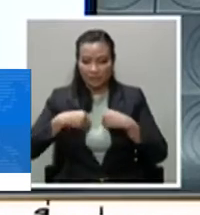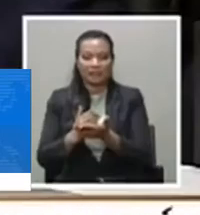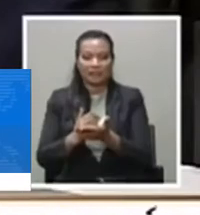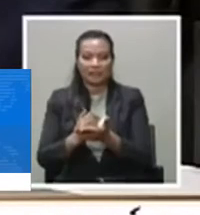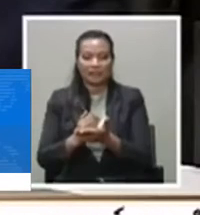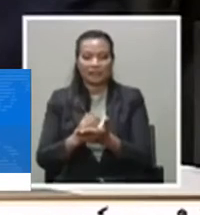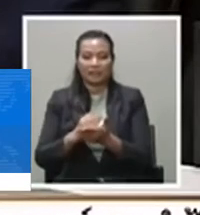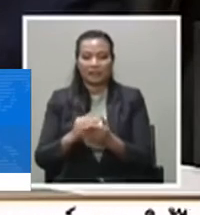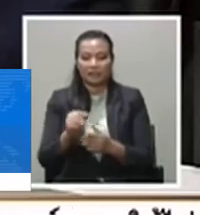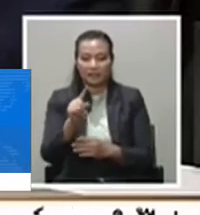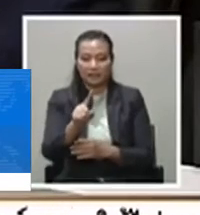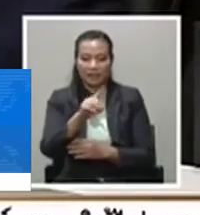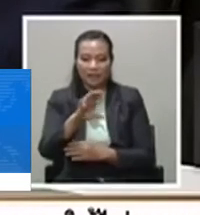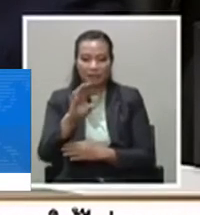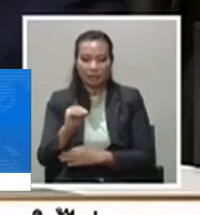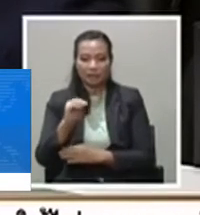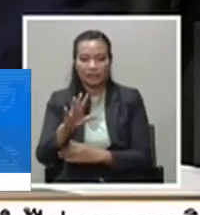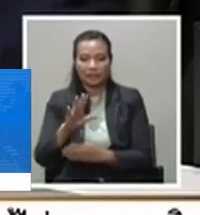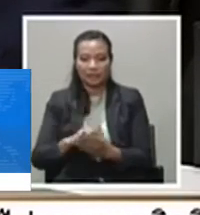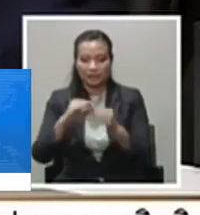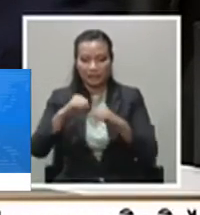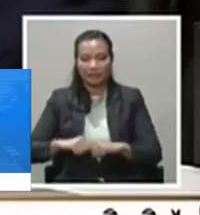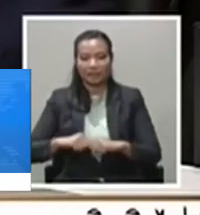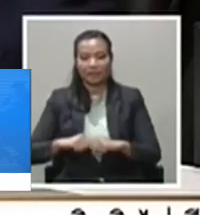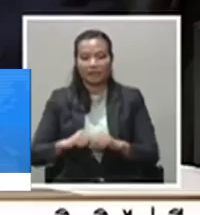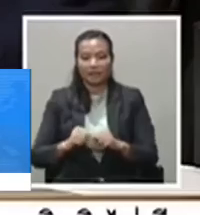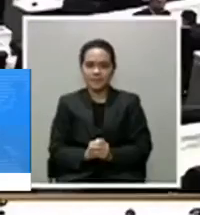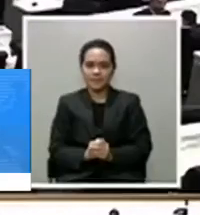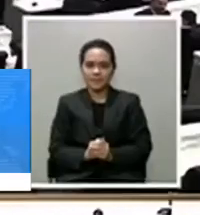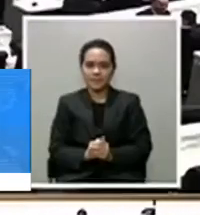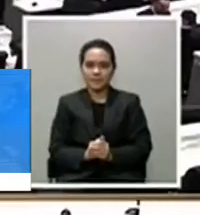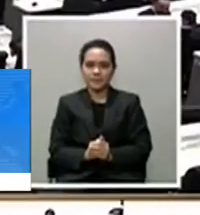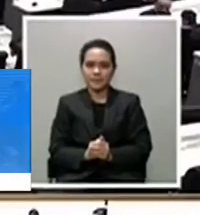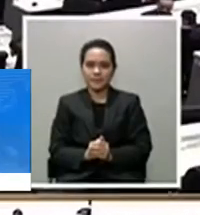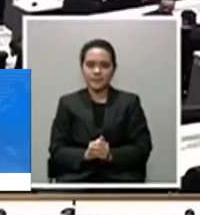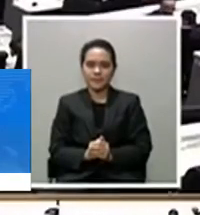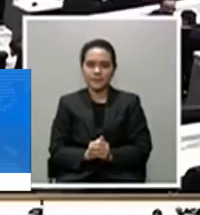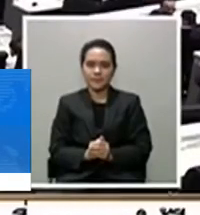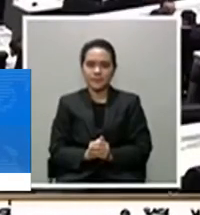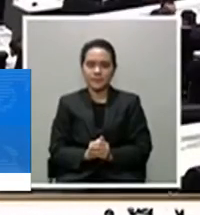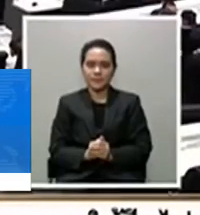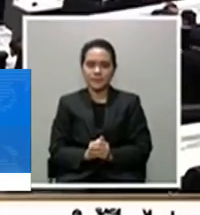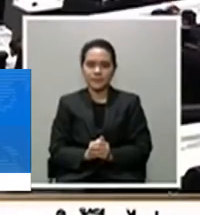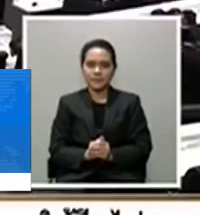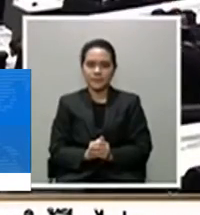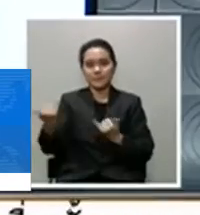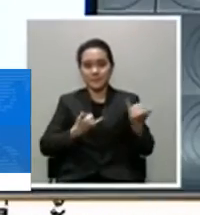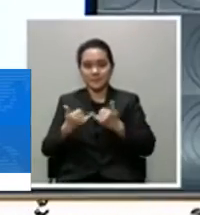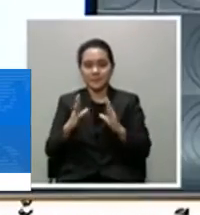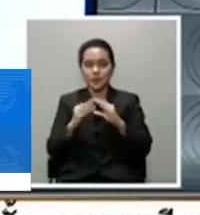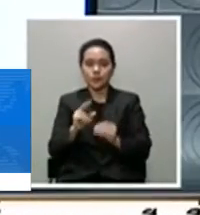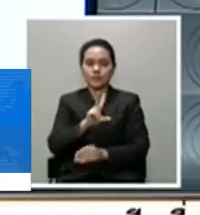ของพลเอกประวิตรที่ได้277เป็นคะแนนที่มากกว่าเสียงที่พรรคร่วมรัฐบาลมีอยู่คือ273